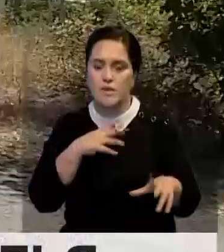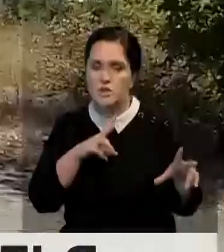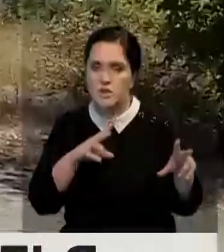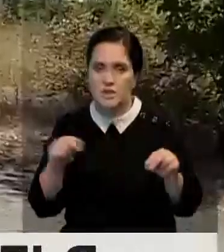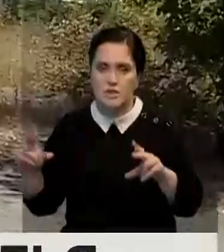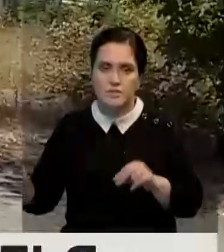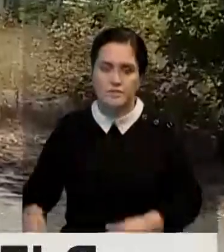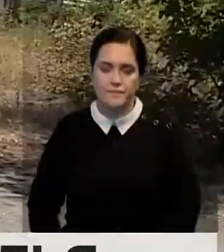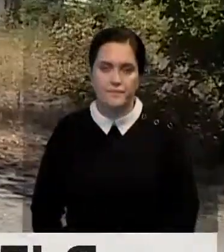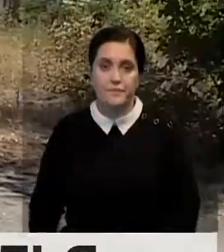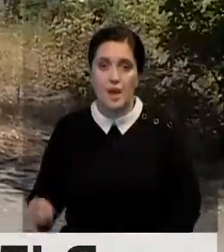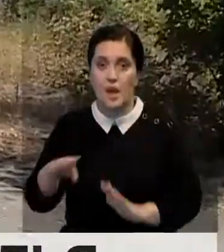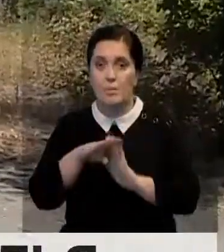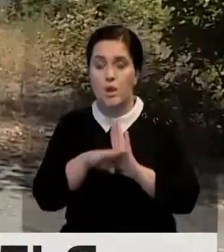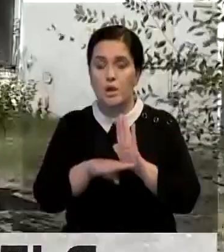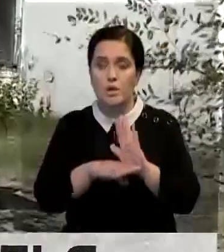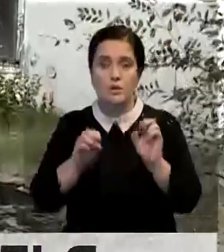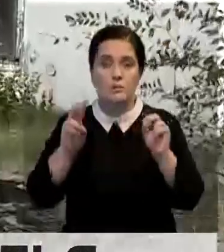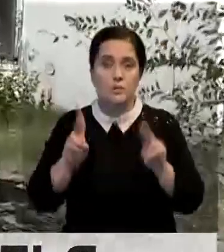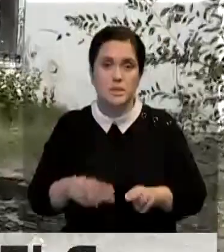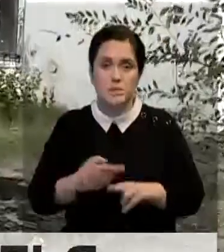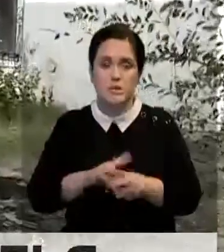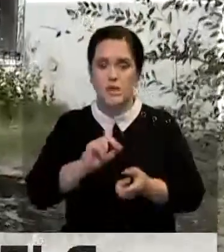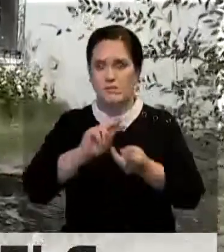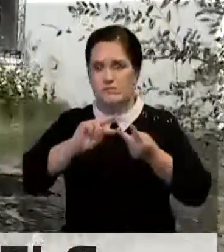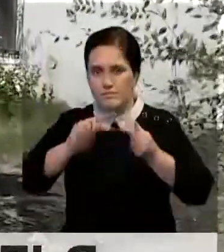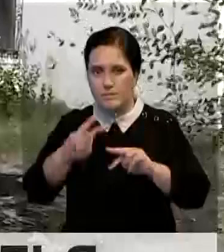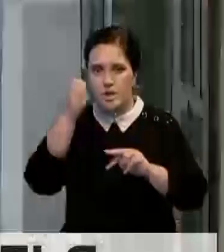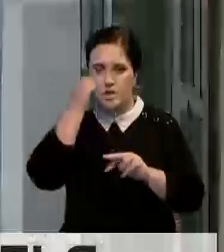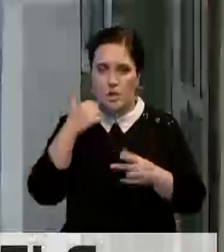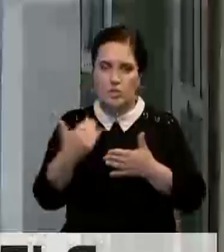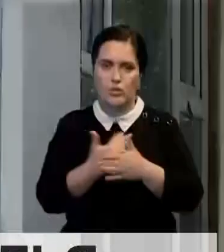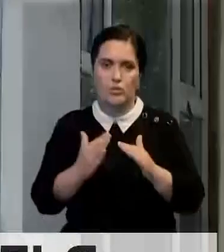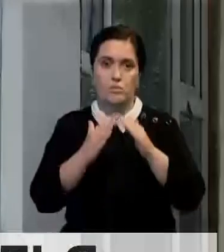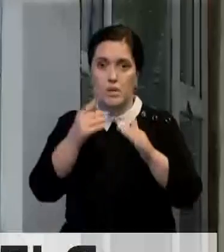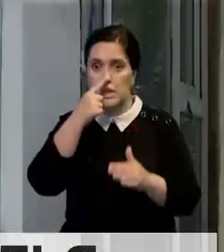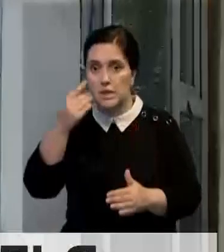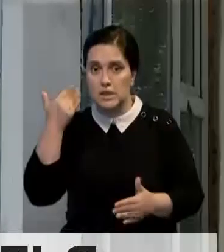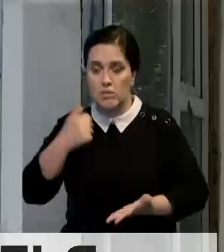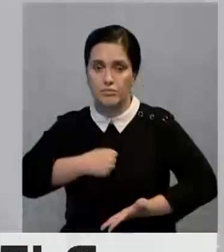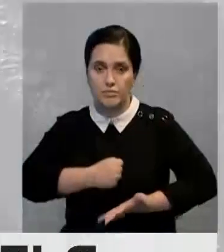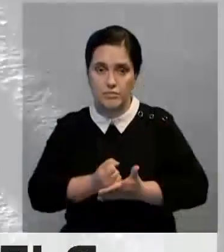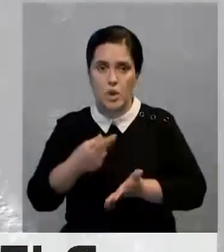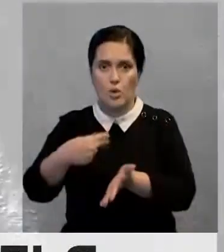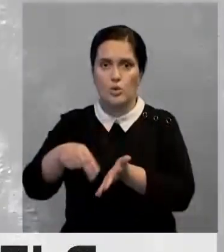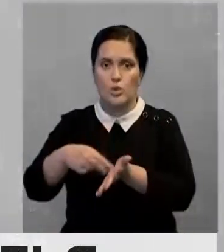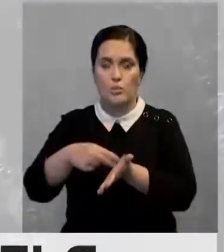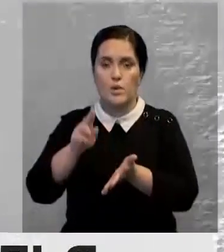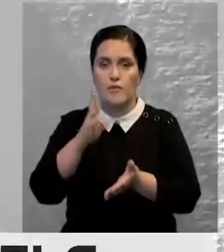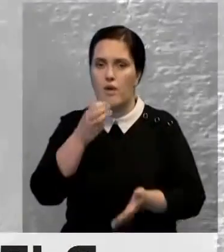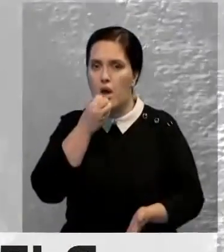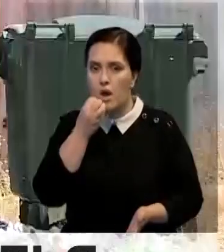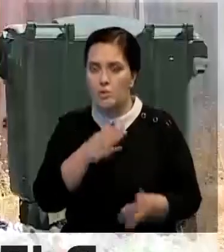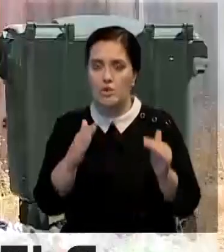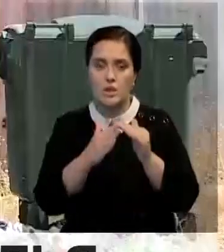счастливы. Программа реновации ветхого жилья в Талдыкургане была принята недавно. В соответствии с ней местные власти закупают квартиры в хороших